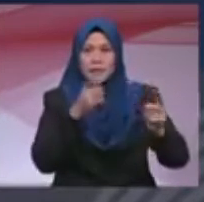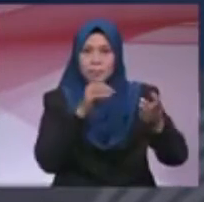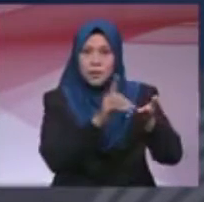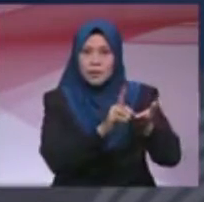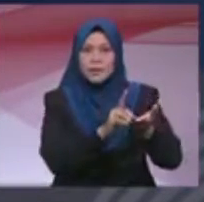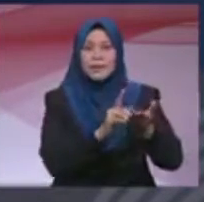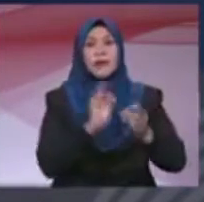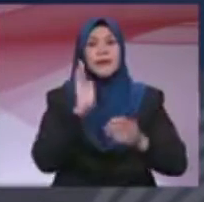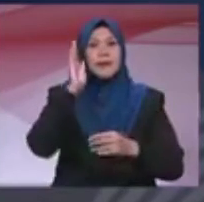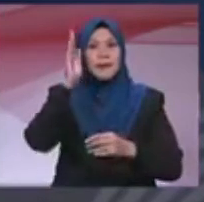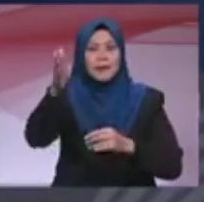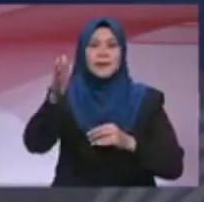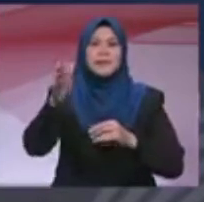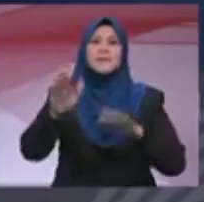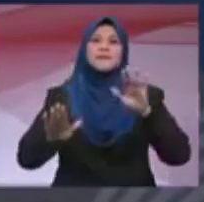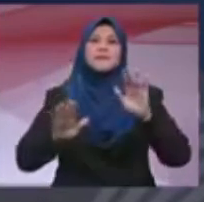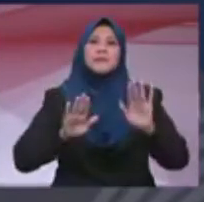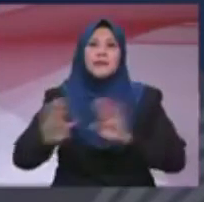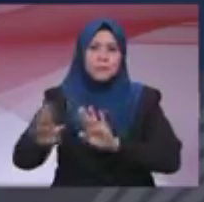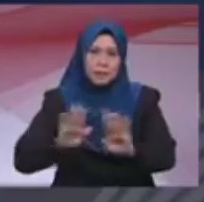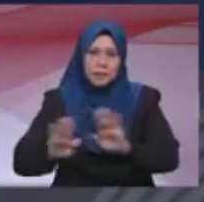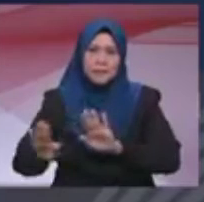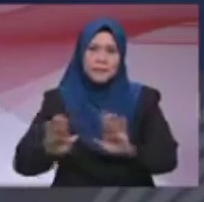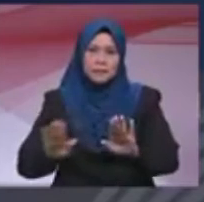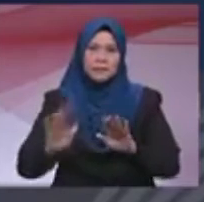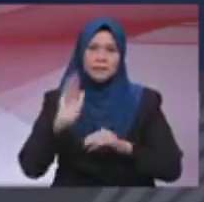pertimbangan akan dibuat. Ada lagi?